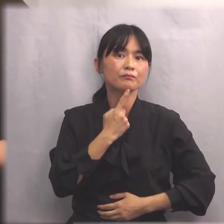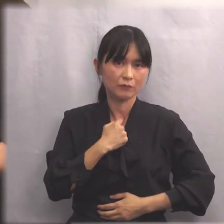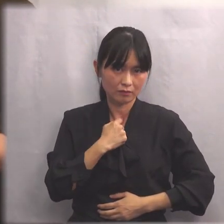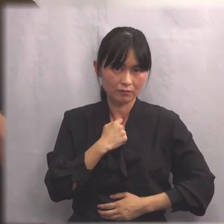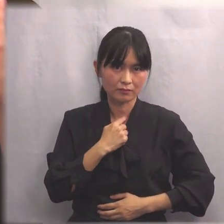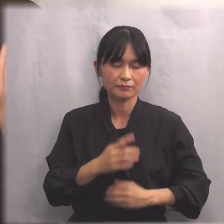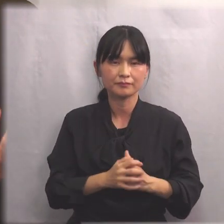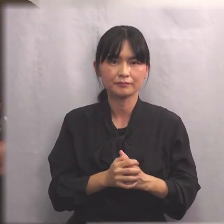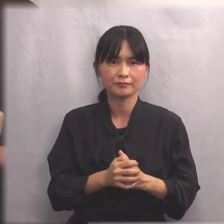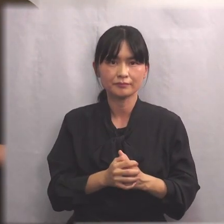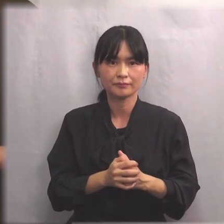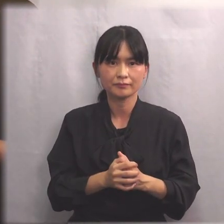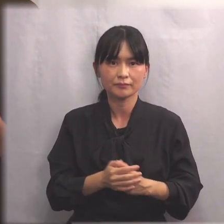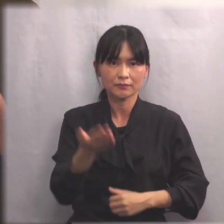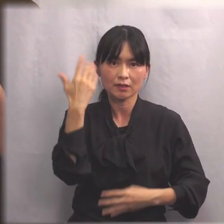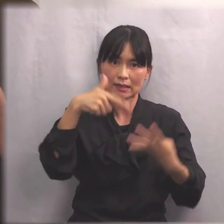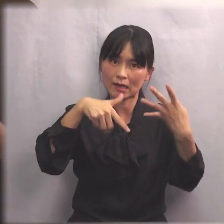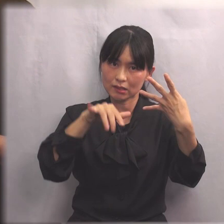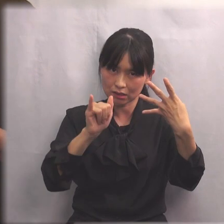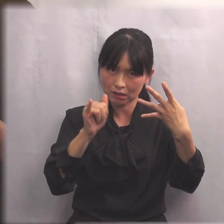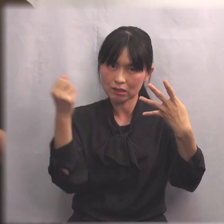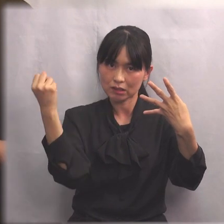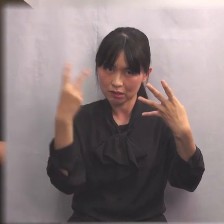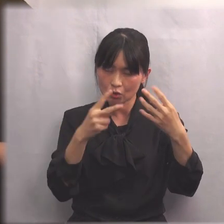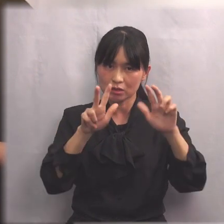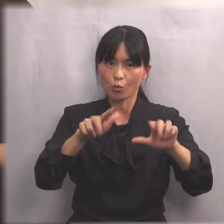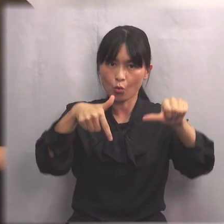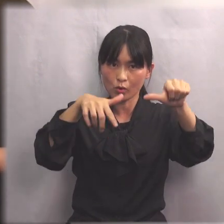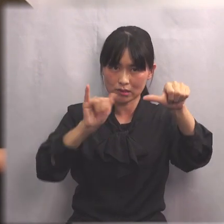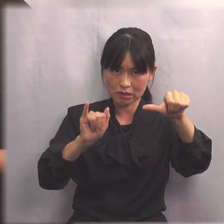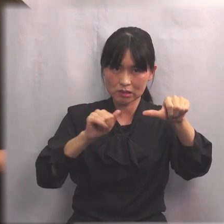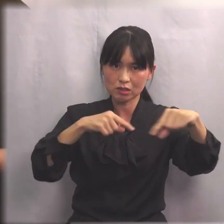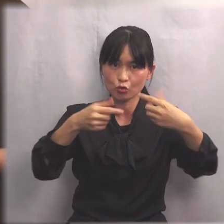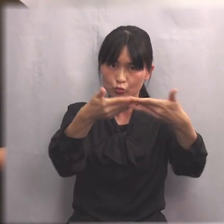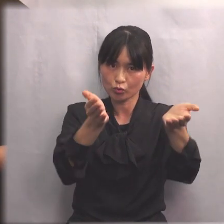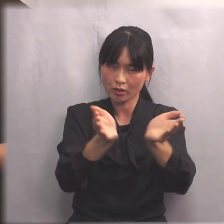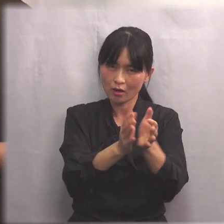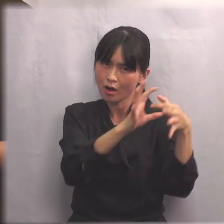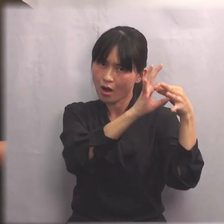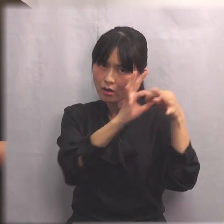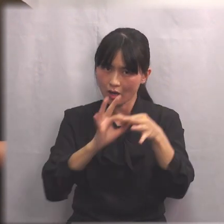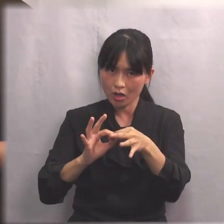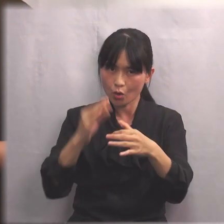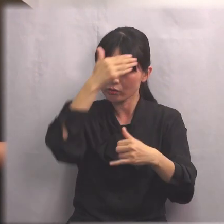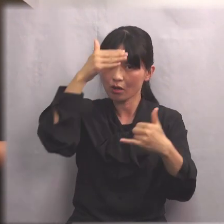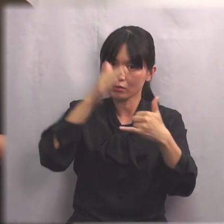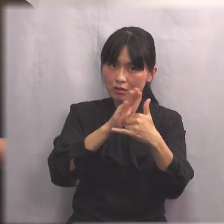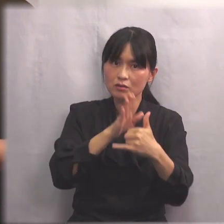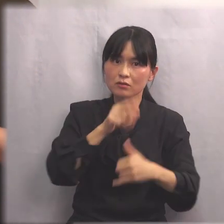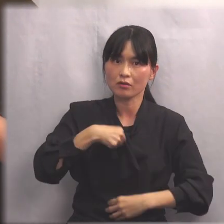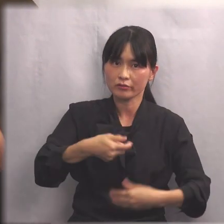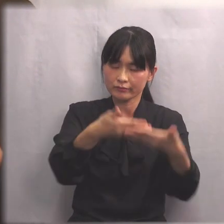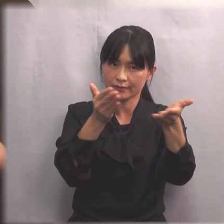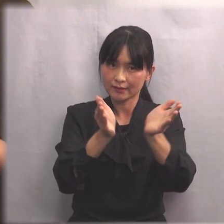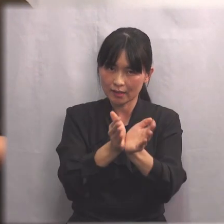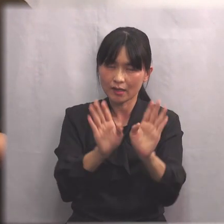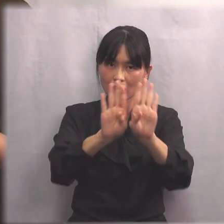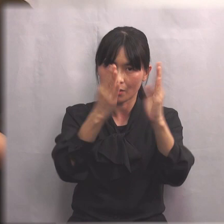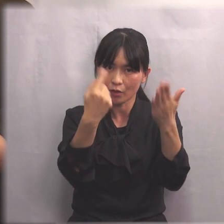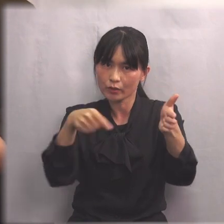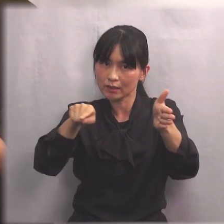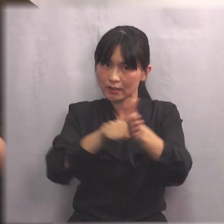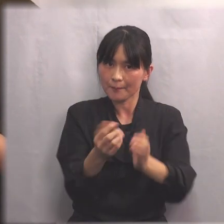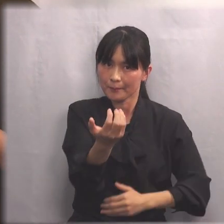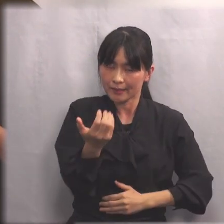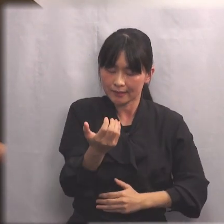생각합니다. 지난 4기 지도부 그리고 지금의 5기 지도부에서도 계속 이러한 청년 정의당의 출범을 위해서 여러 가지 사전적인